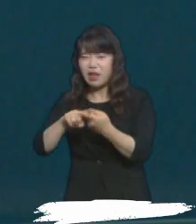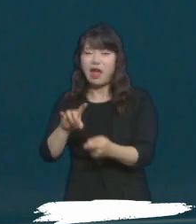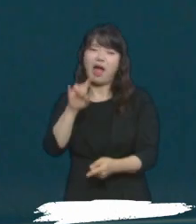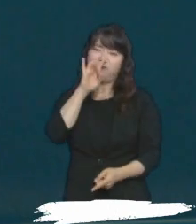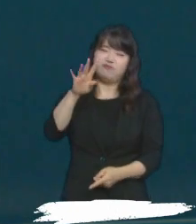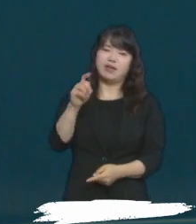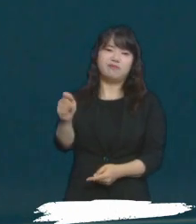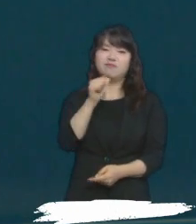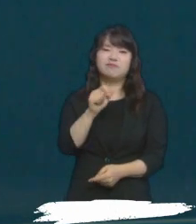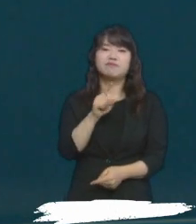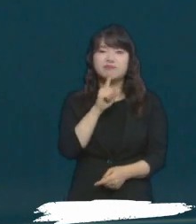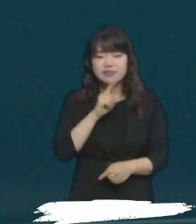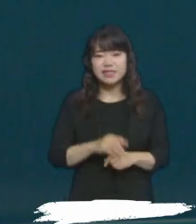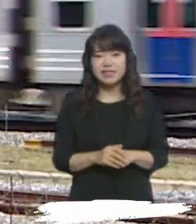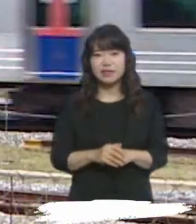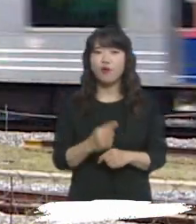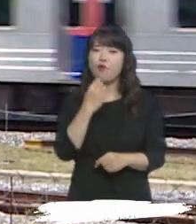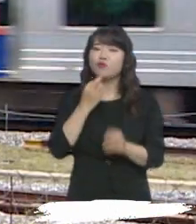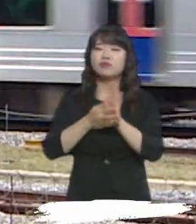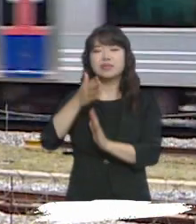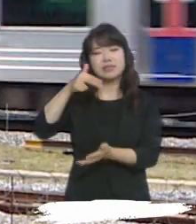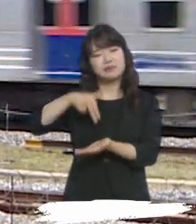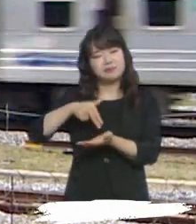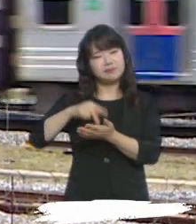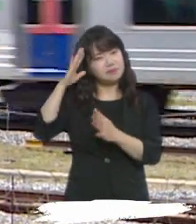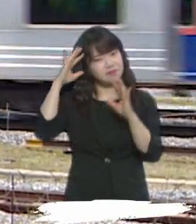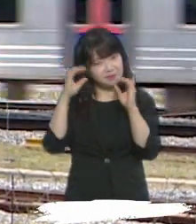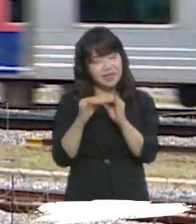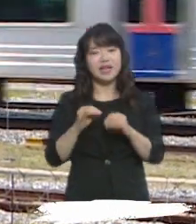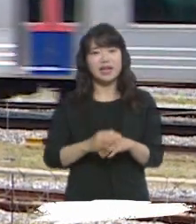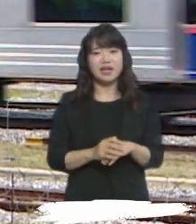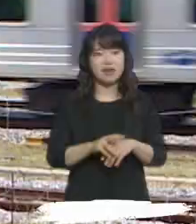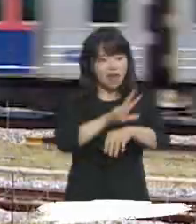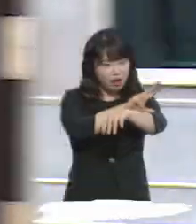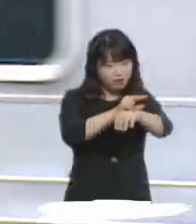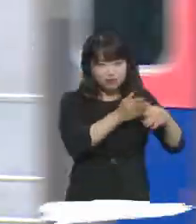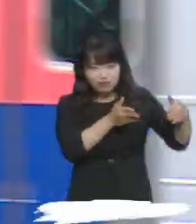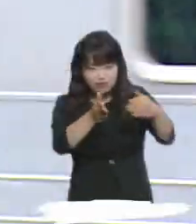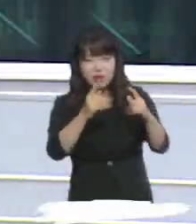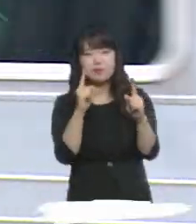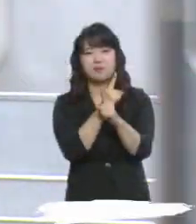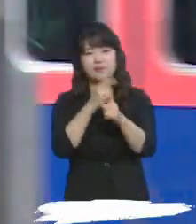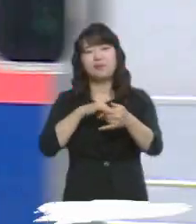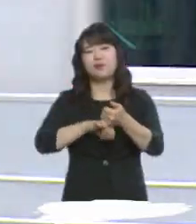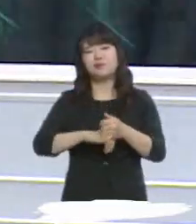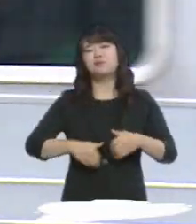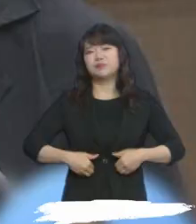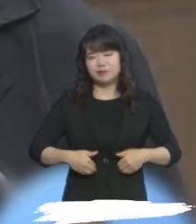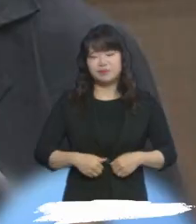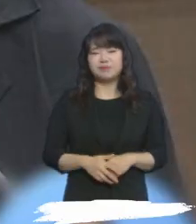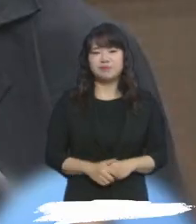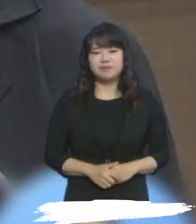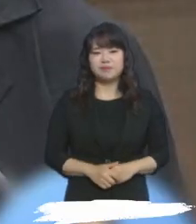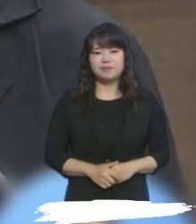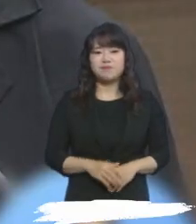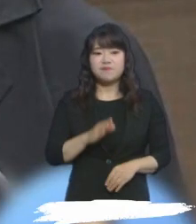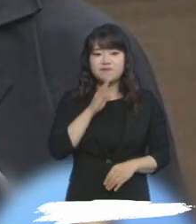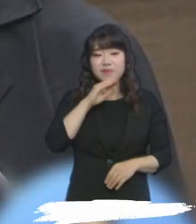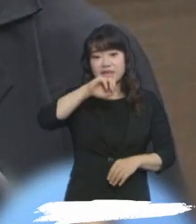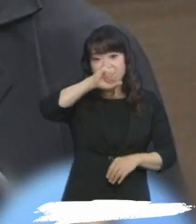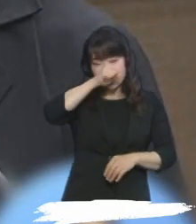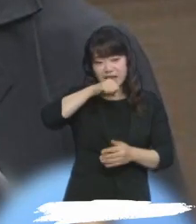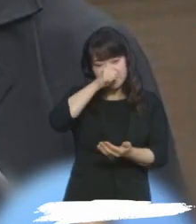된다는 입장입니다. 오 시장도 마찬가지입니다. 노선 조정이 필요한 상황이라고 했습니다. 그 예타